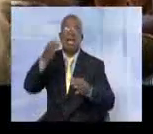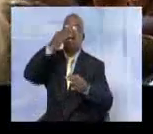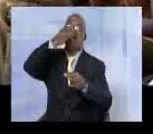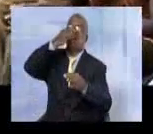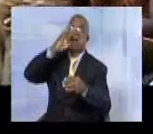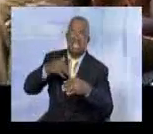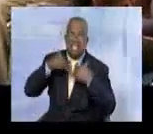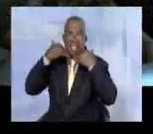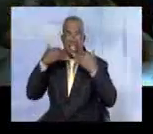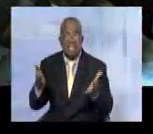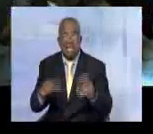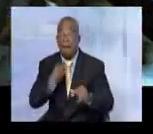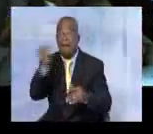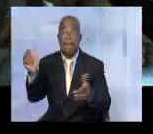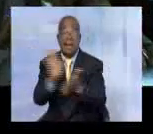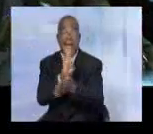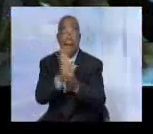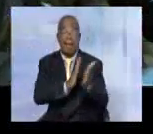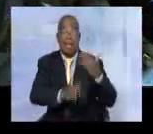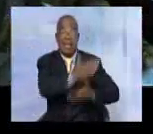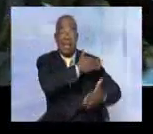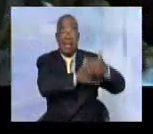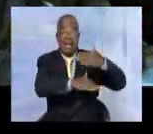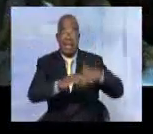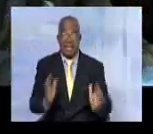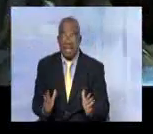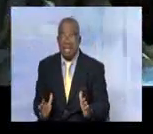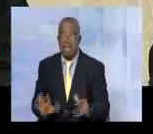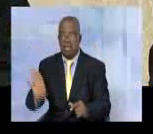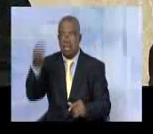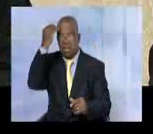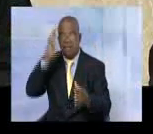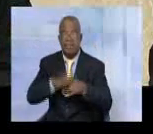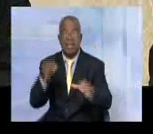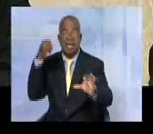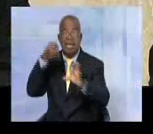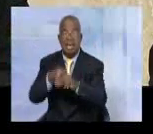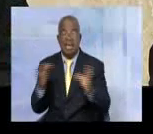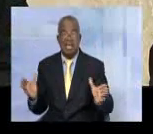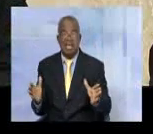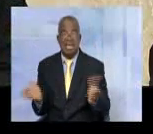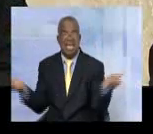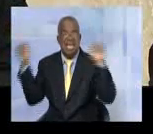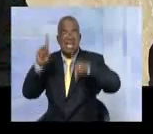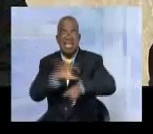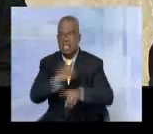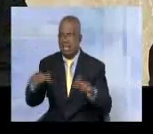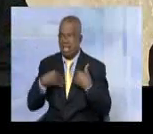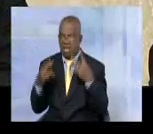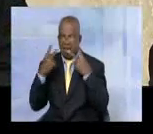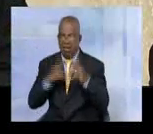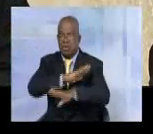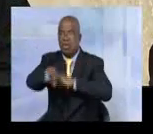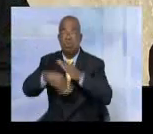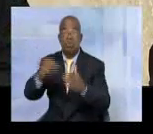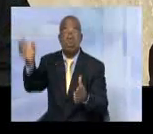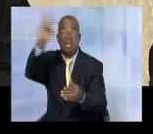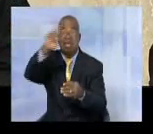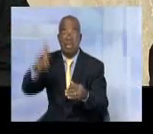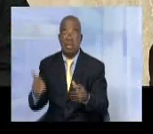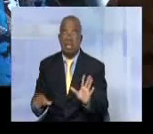pas déclarés à l'état civil. Pour le ministre d'État, ministre de l'Intérieur, la publication de ces résultats vise à garantir